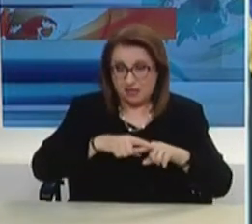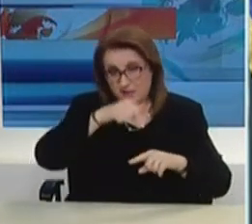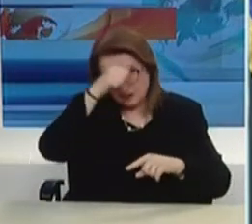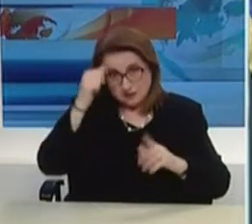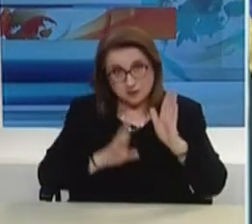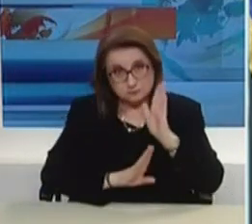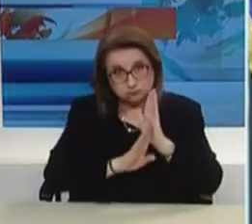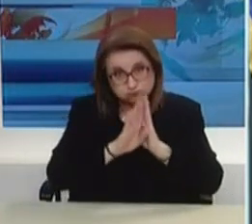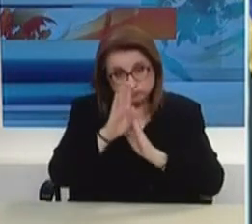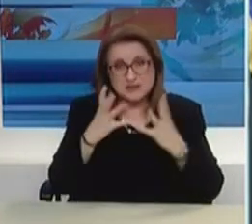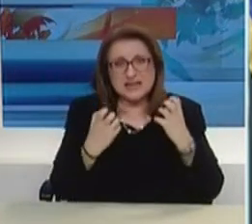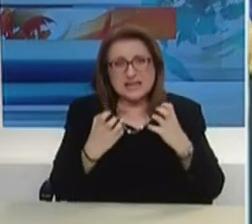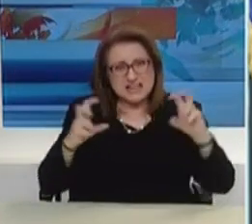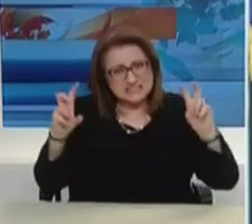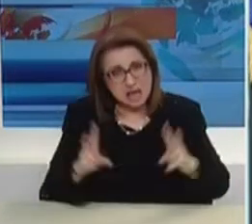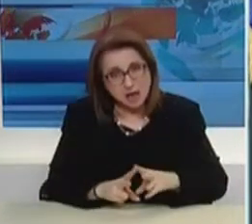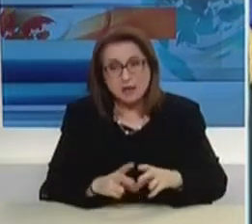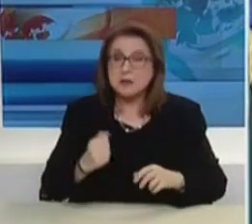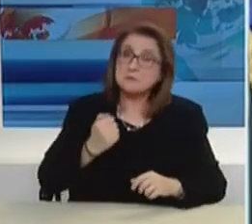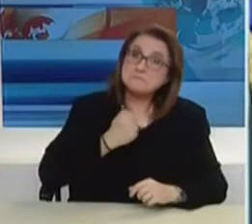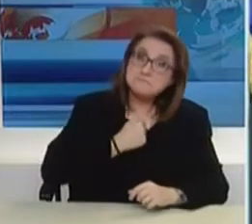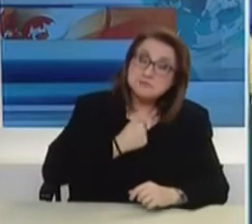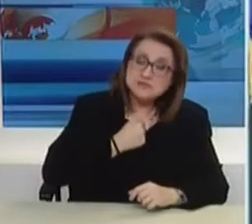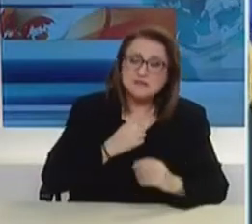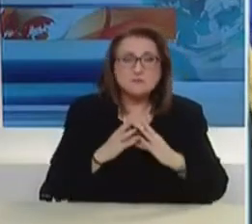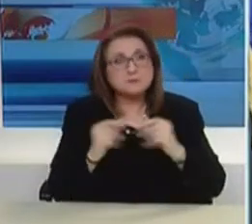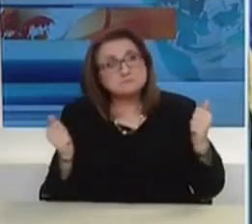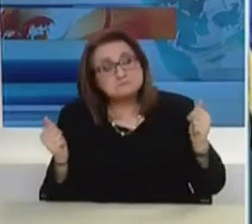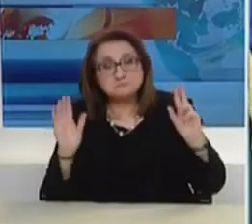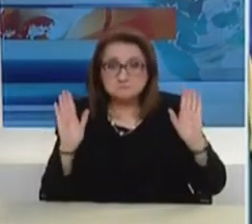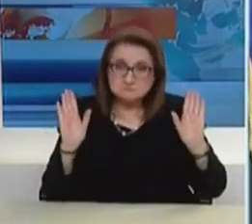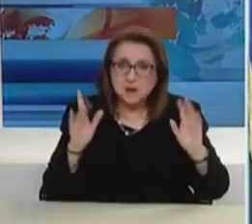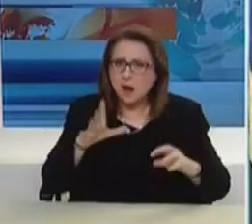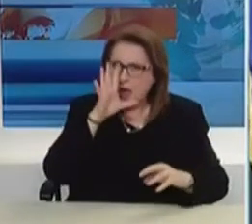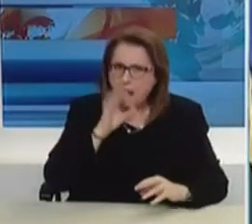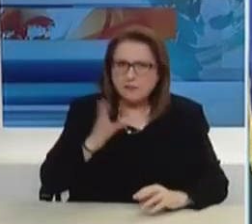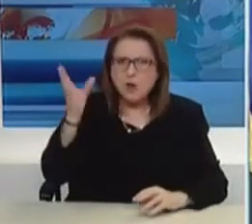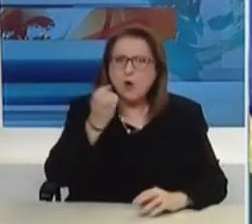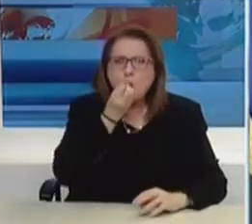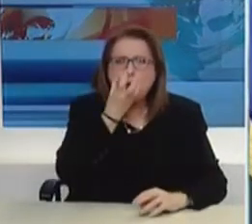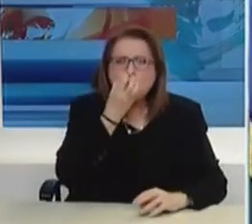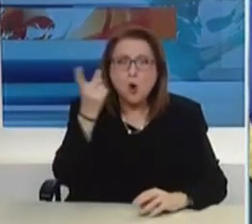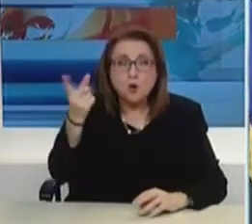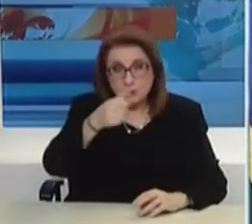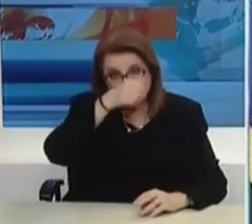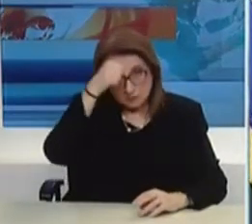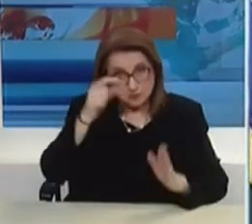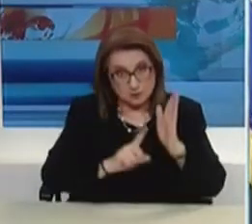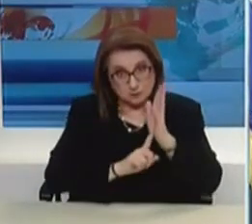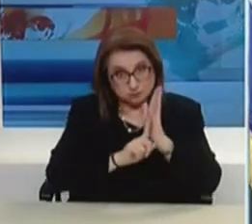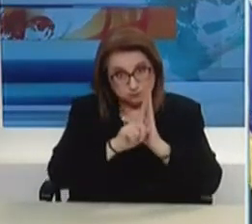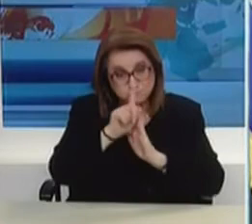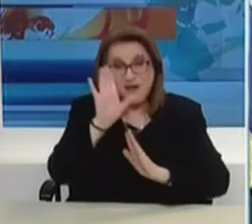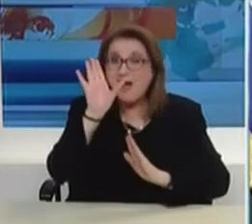θερμοκρασίας και υγρασίας. Παρ' όλα αυτά, όπως σωστά λέει η δημοσιογράφος, περιοχές όπως το Χονγκ Κονγκ, οι οποίες έχουν ψηλές θερμοκρασίες αλλά με